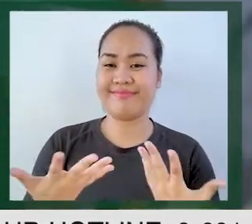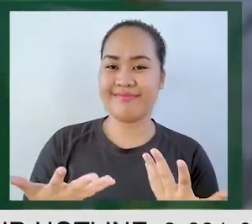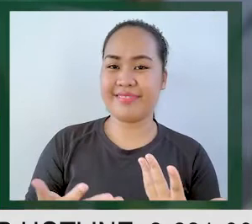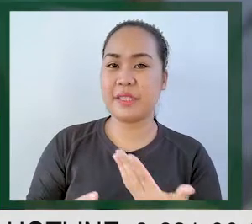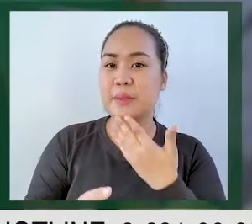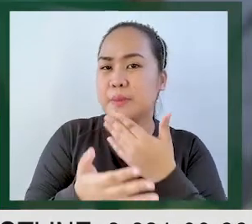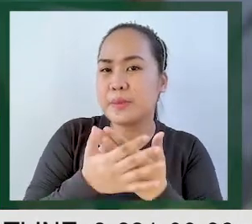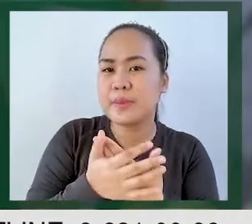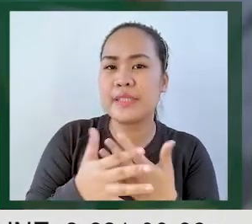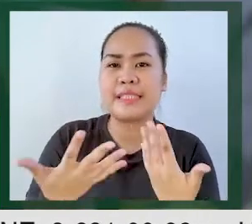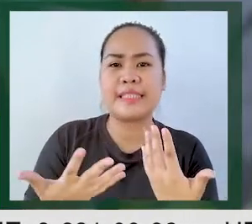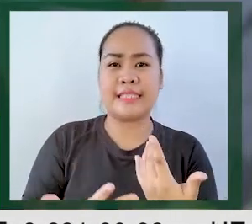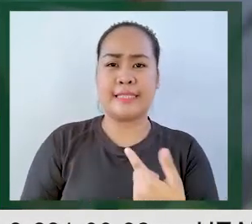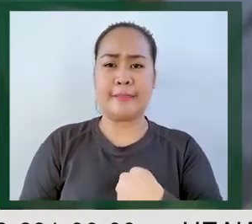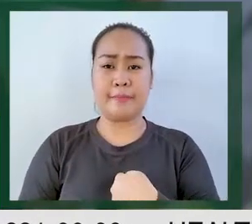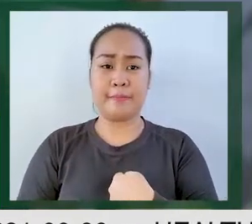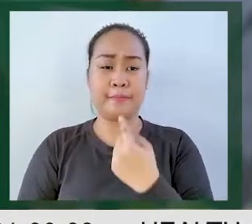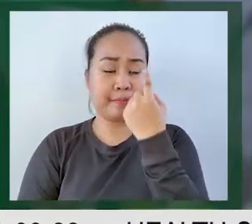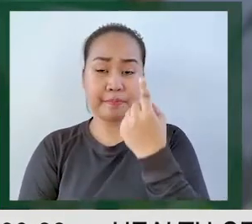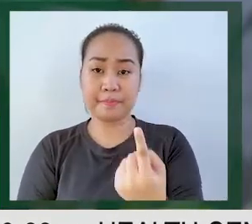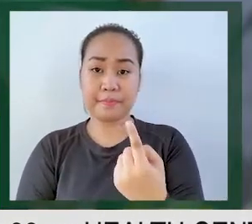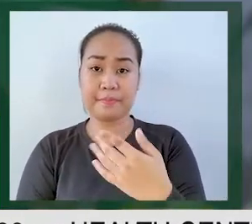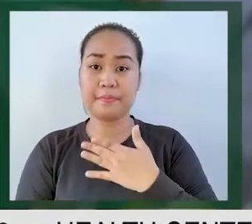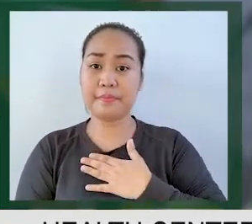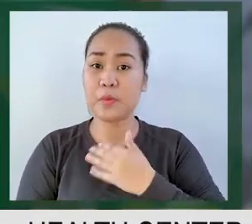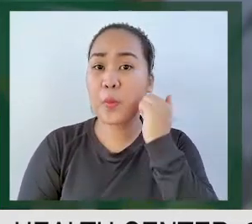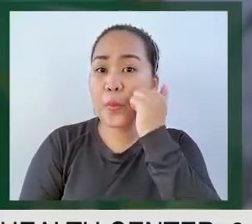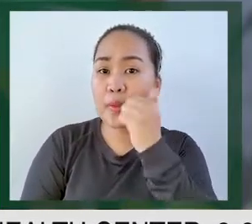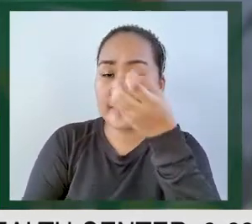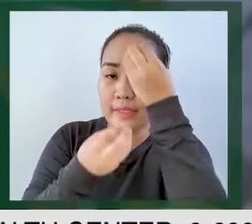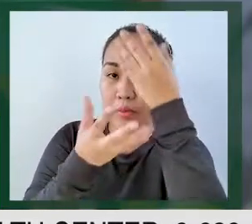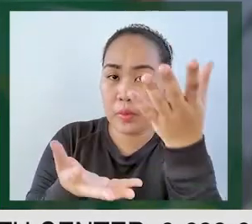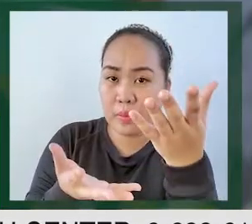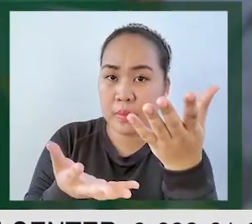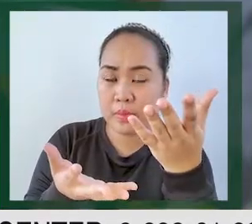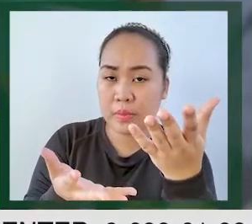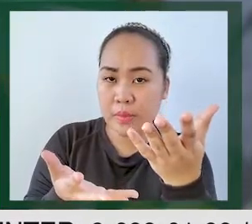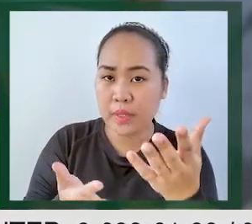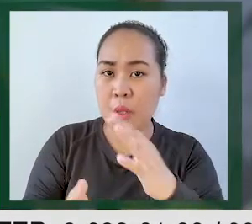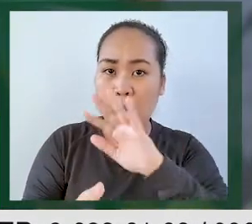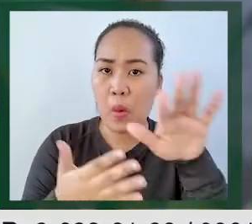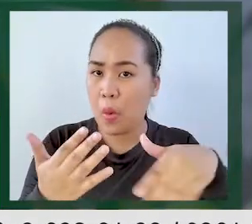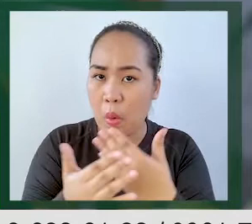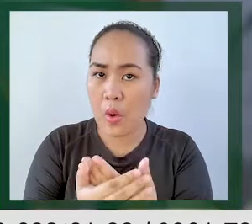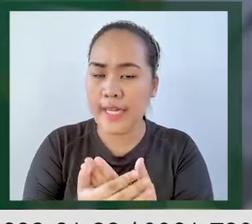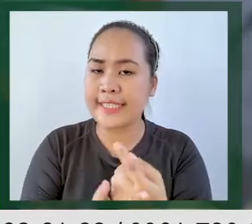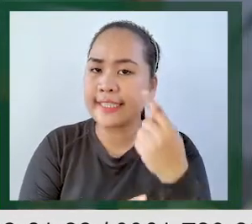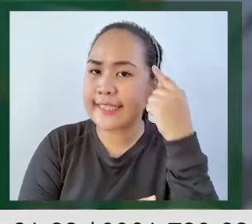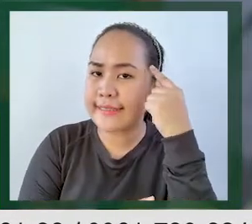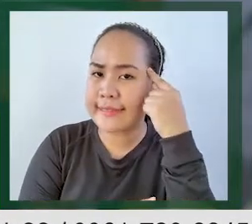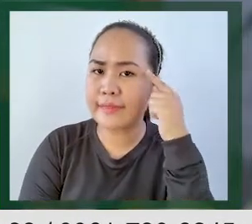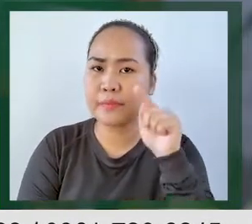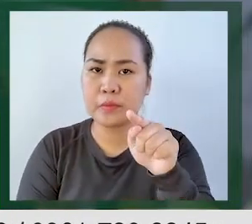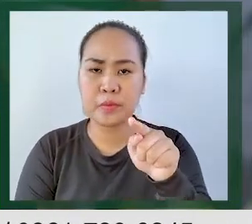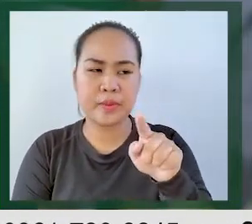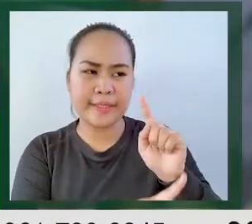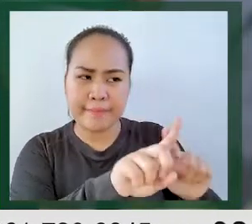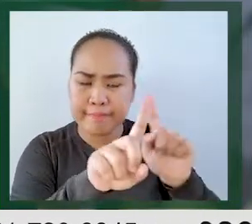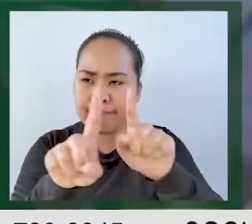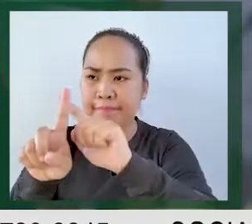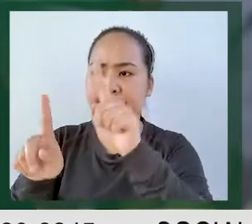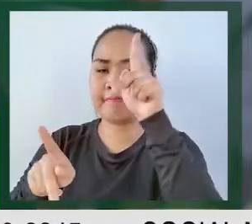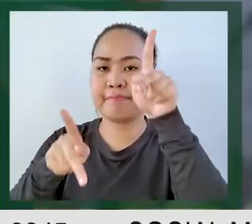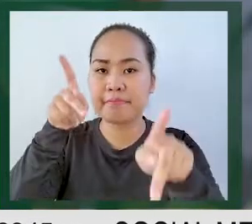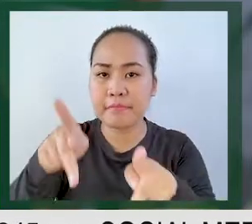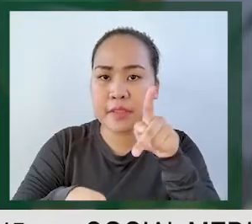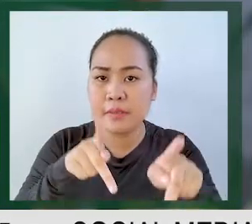yun naman po. Ako, isa sa, yan ang sinasabi ko po lagi. Treat everyone as if may COVID para maging